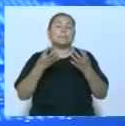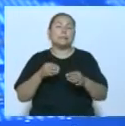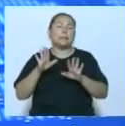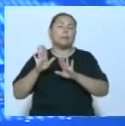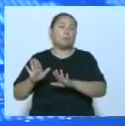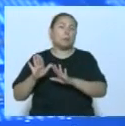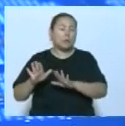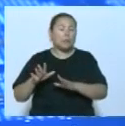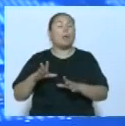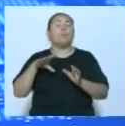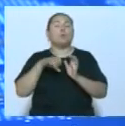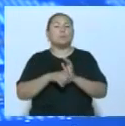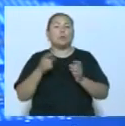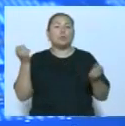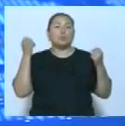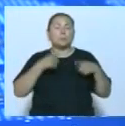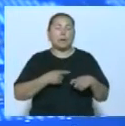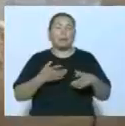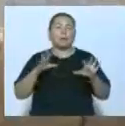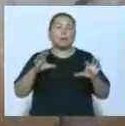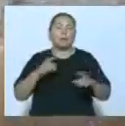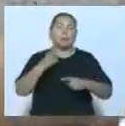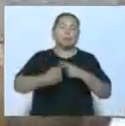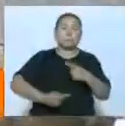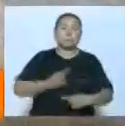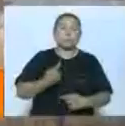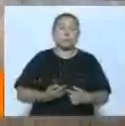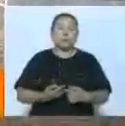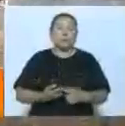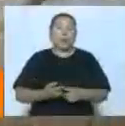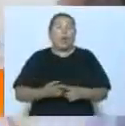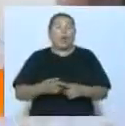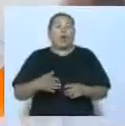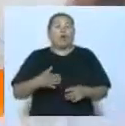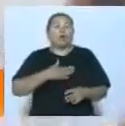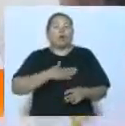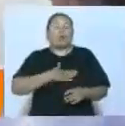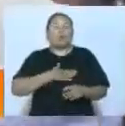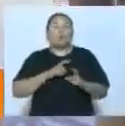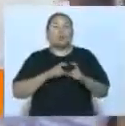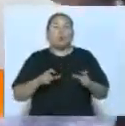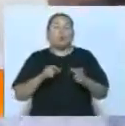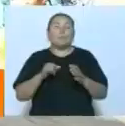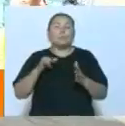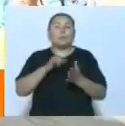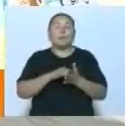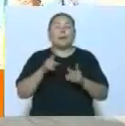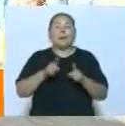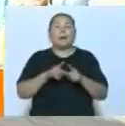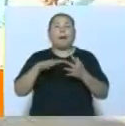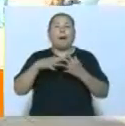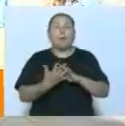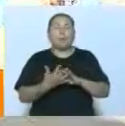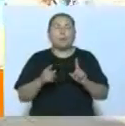сведениями о национальных обычаях и традициях. Двор школы оформили в национальном стиле. Здесь установили юрты, в которых